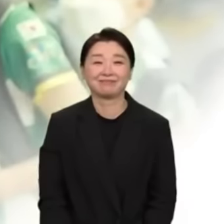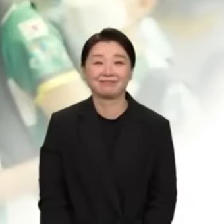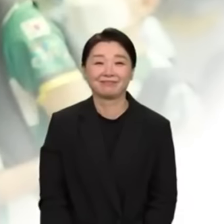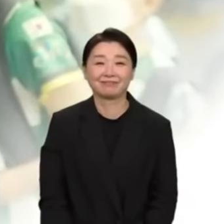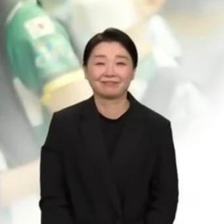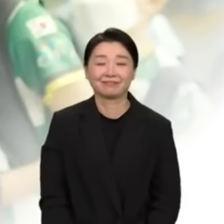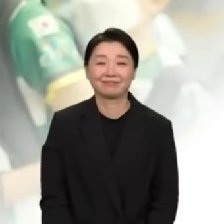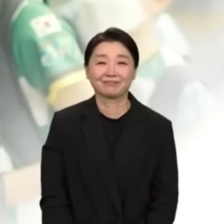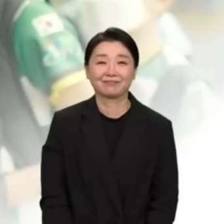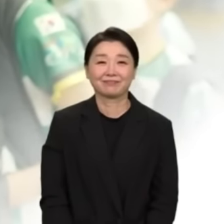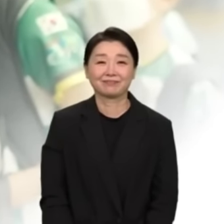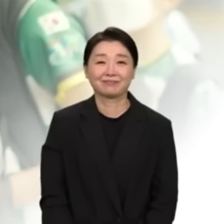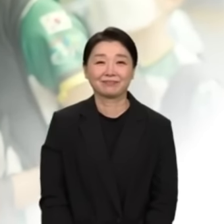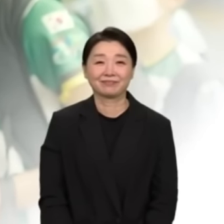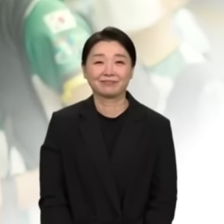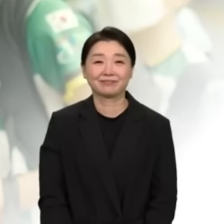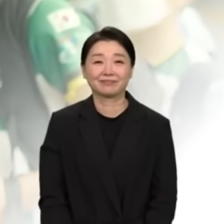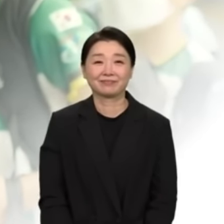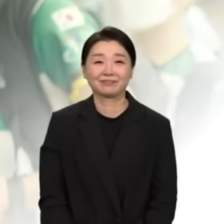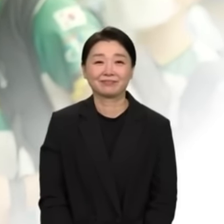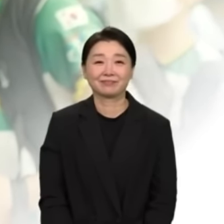JTBC 신진입니다.